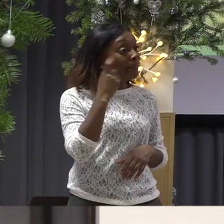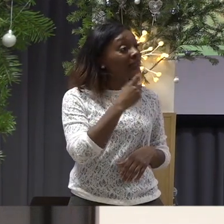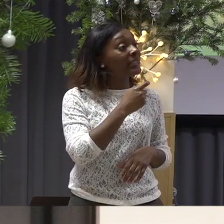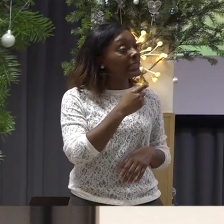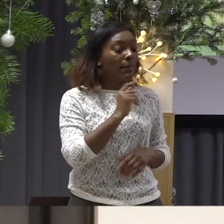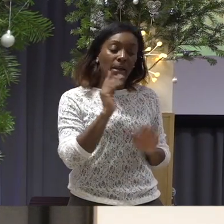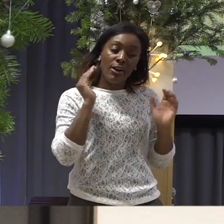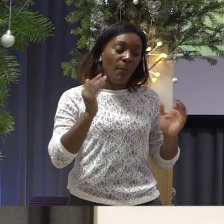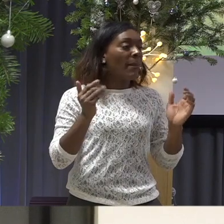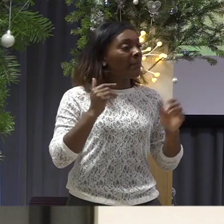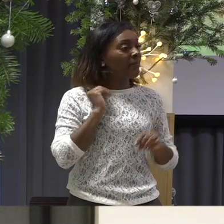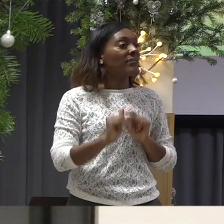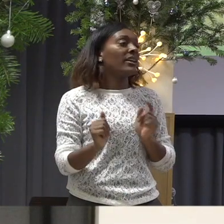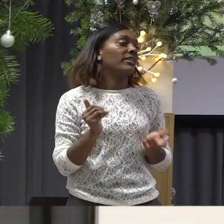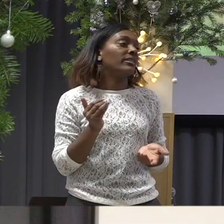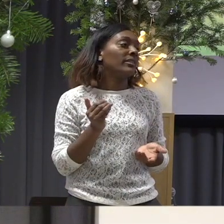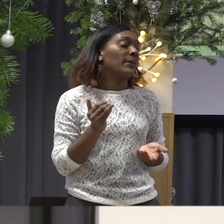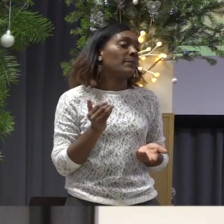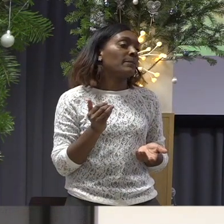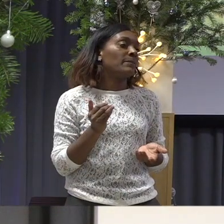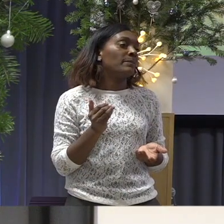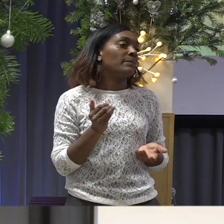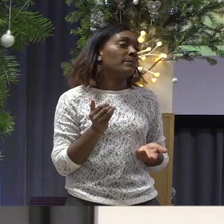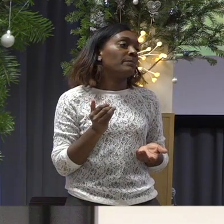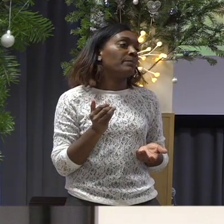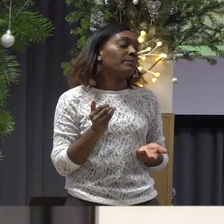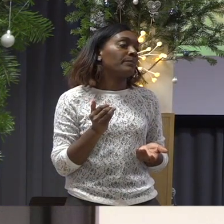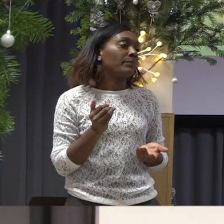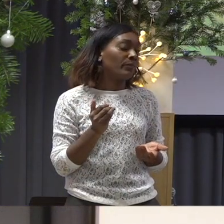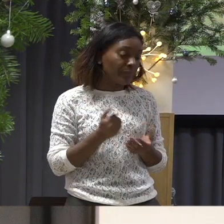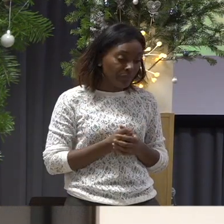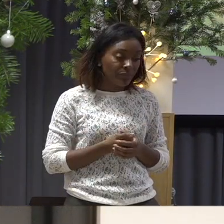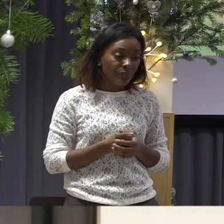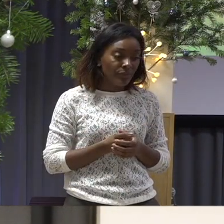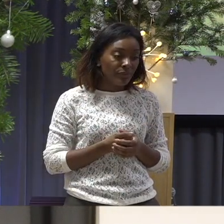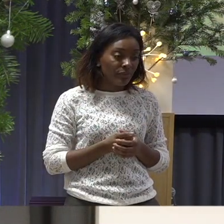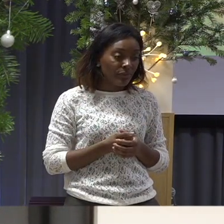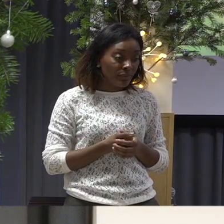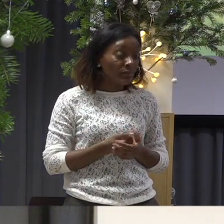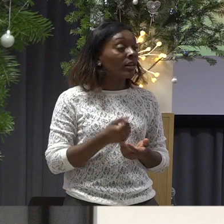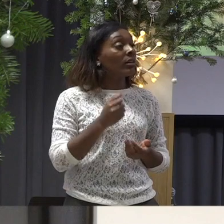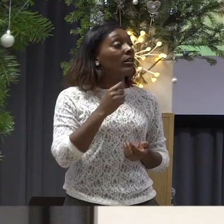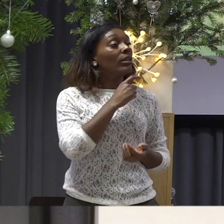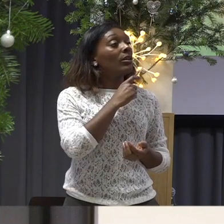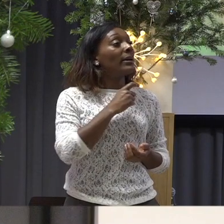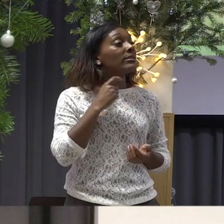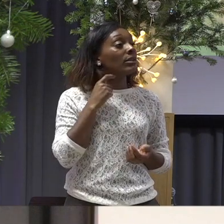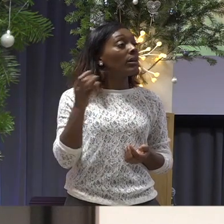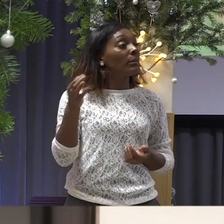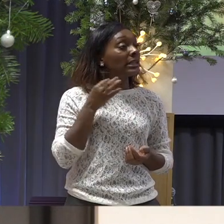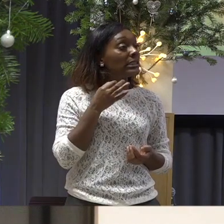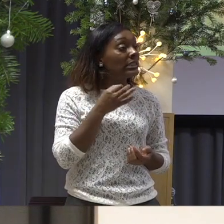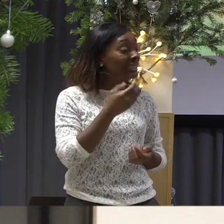le choix, il m'a dit, tu sais, ce que tu oublies, c'est que tu as une forte influence dans l'église. Si tu réagis mal, ça va avoir des mauvaises